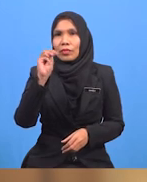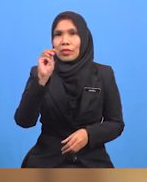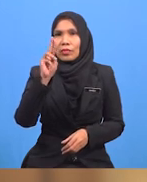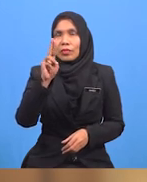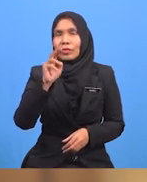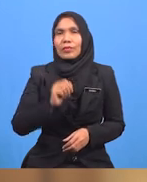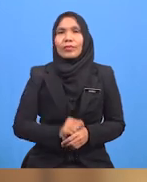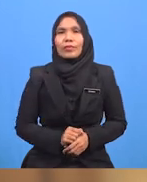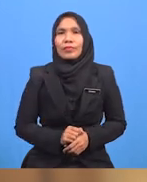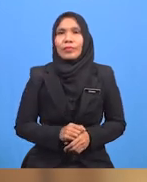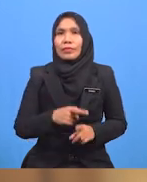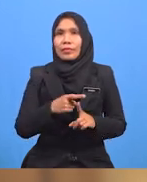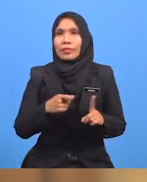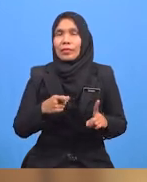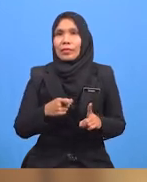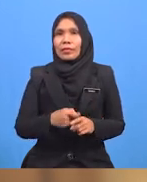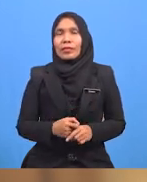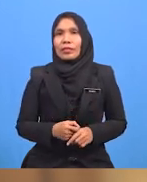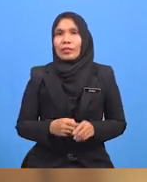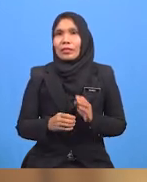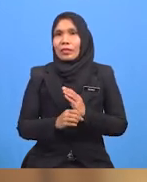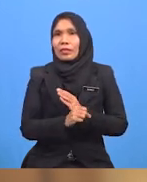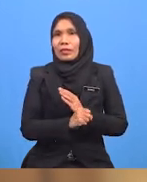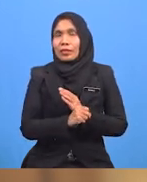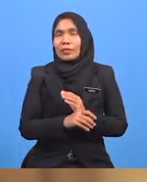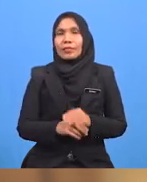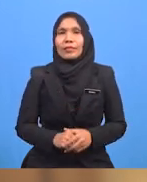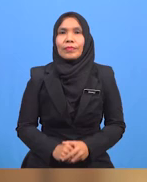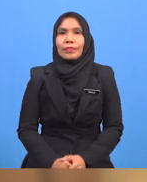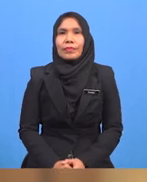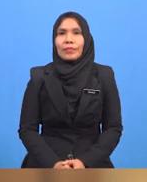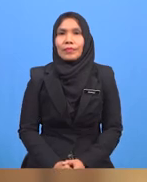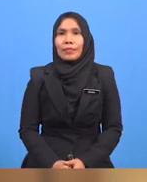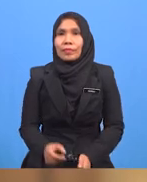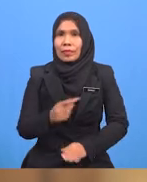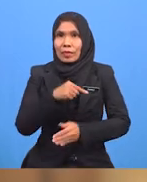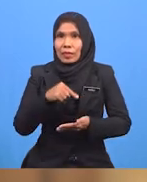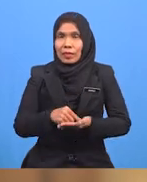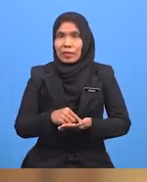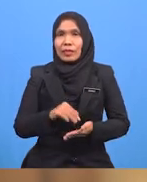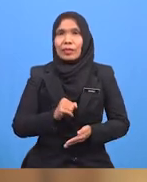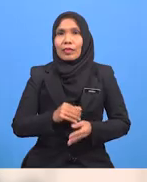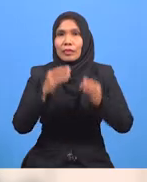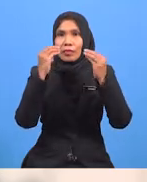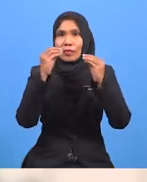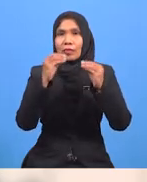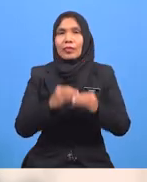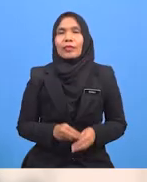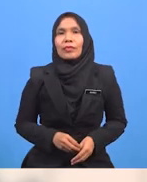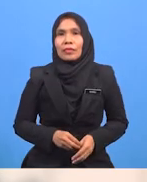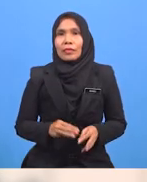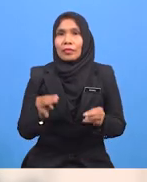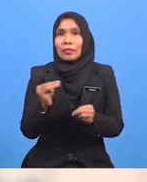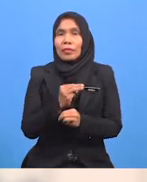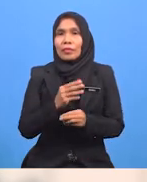SMK section 19 salam selama Pada hari ini saya mengajarkan matematika tambahan tingkatan 4